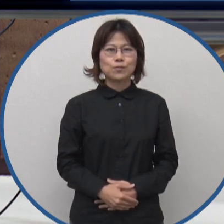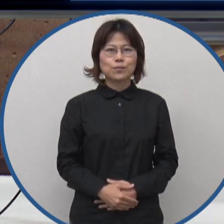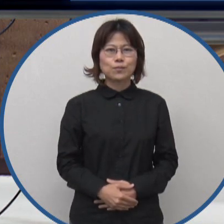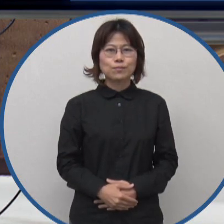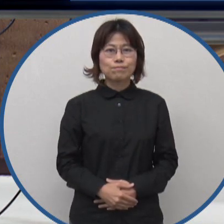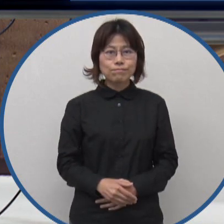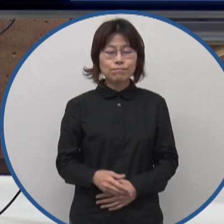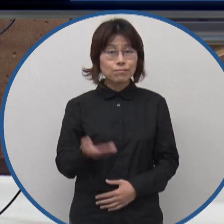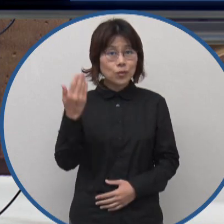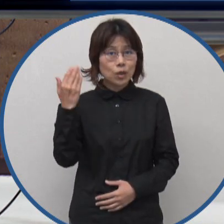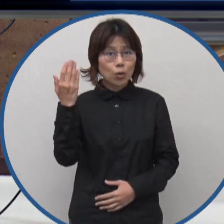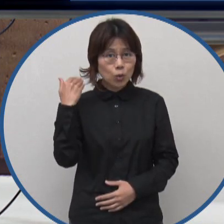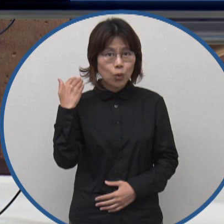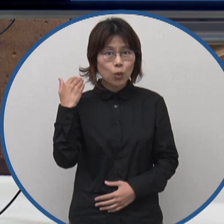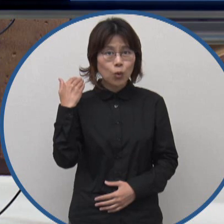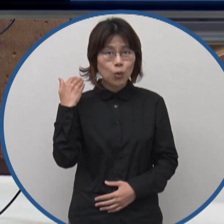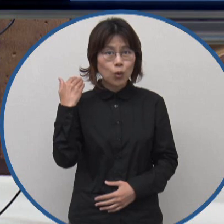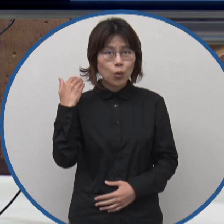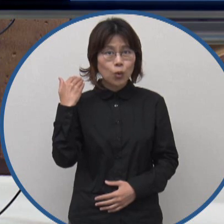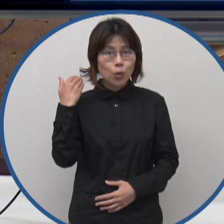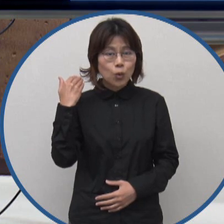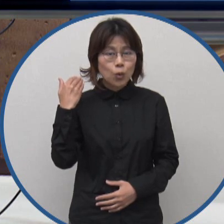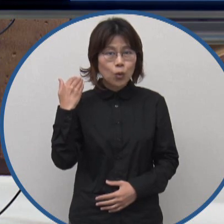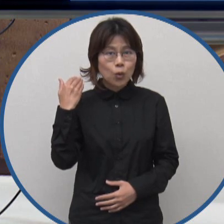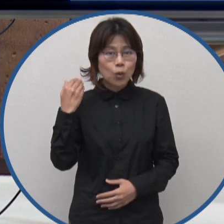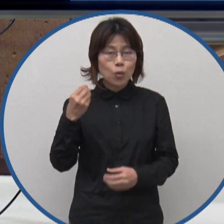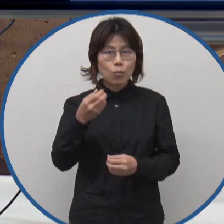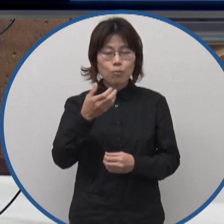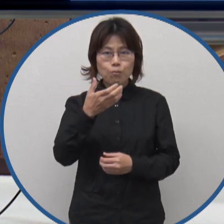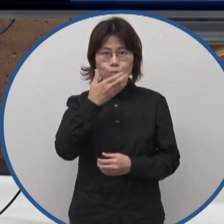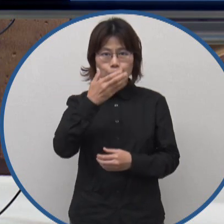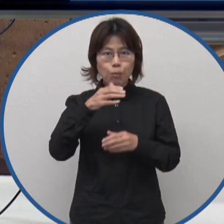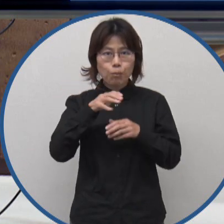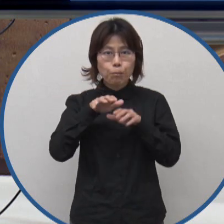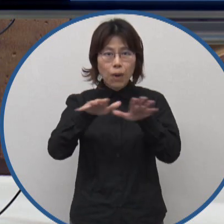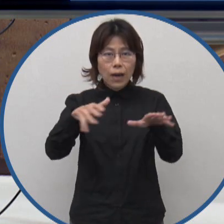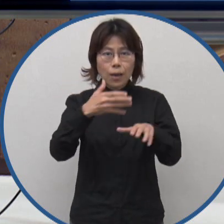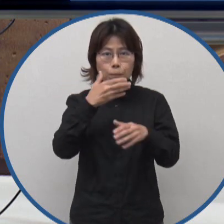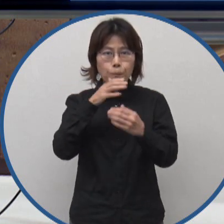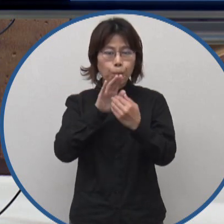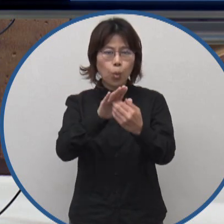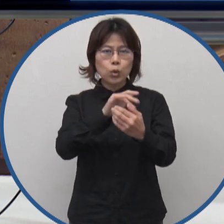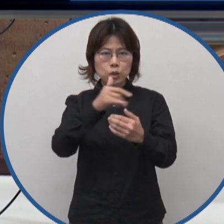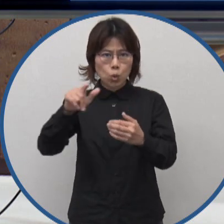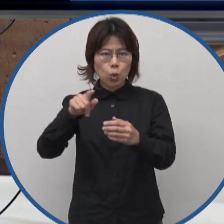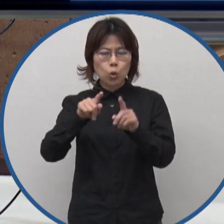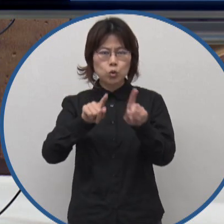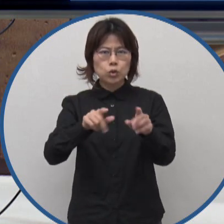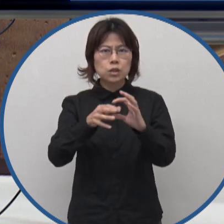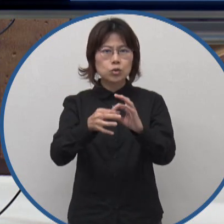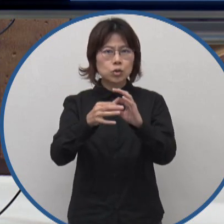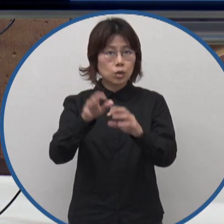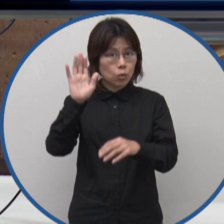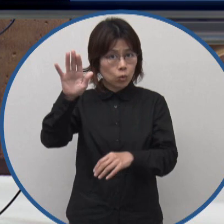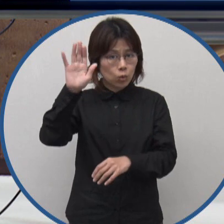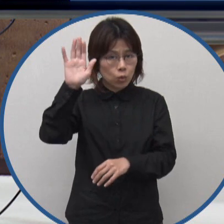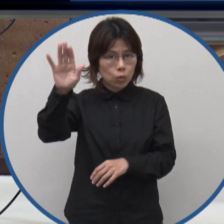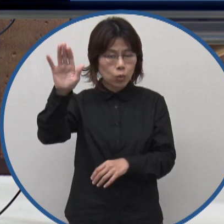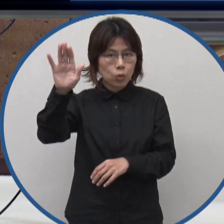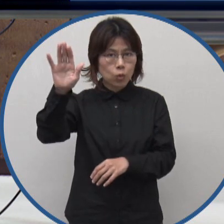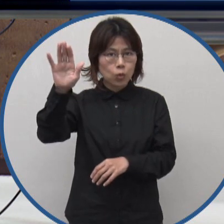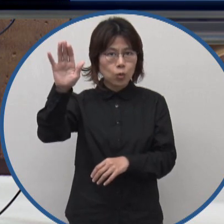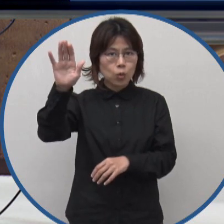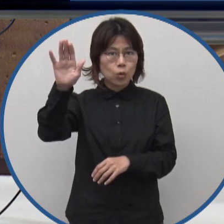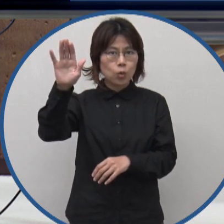テレビです。先ほど梅田タイミングがあるというまん延防止措置の適用に関してなんですけれども、今後なん